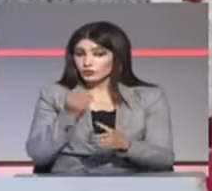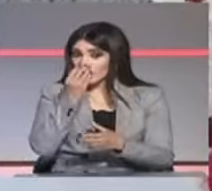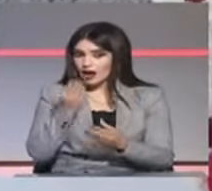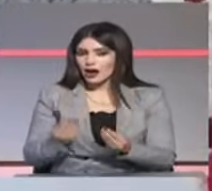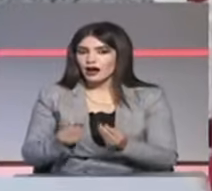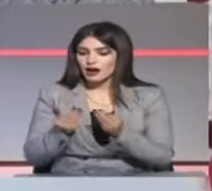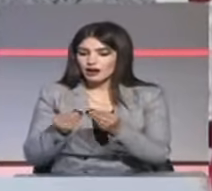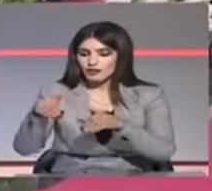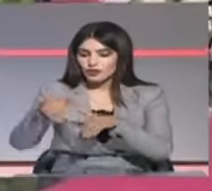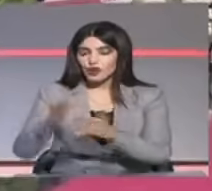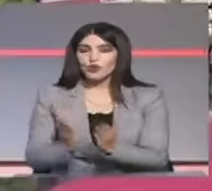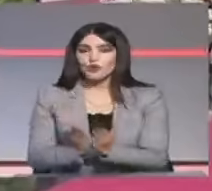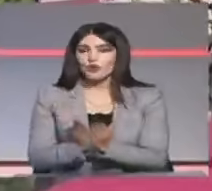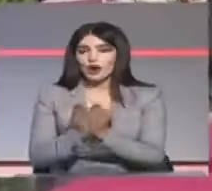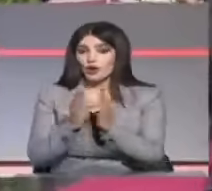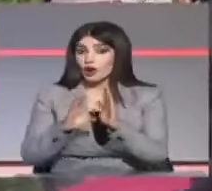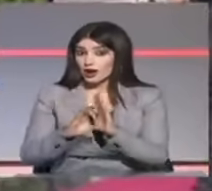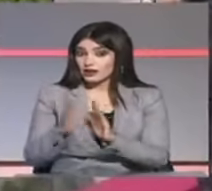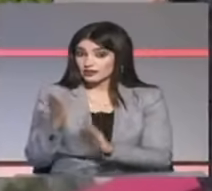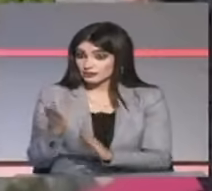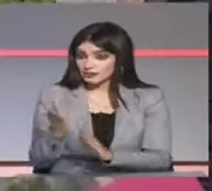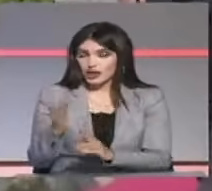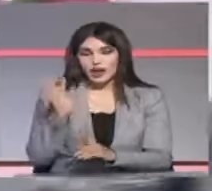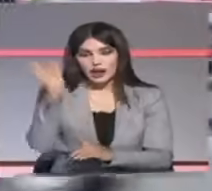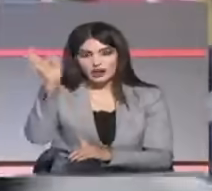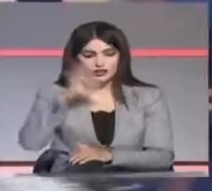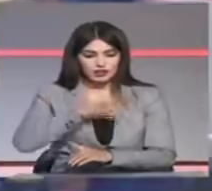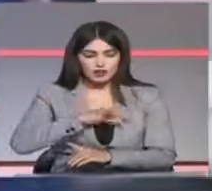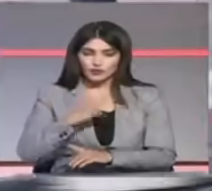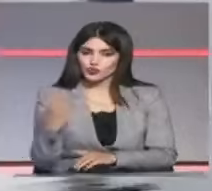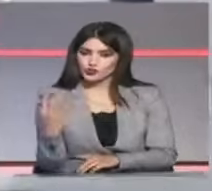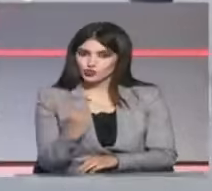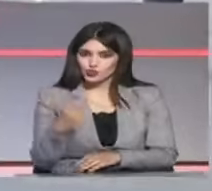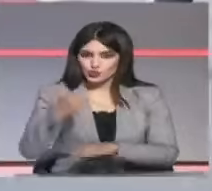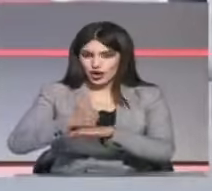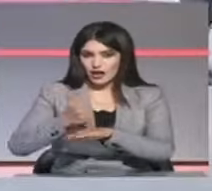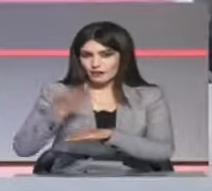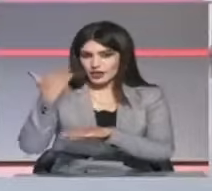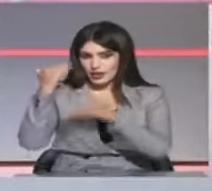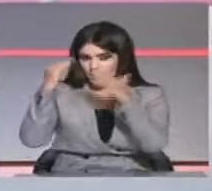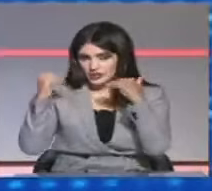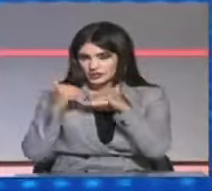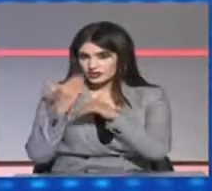وتلا فاتحه الكتاب ترحما على ارواحهم الطاهره